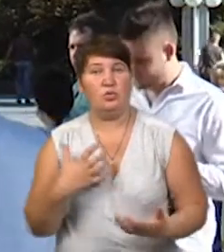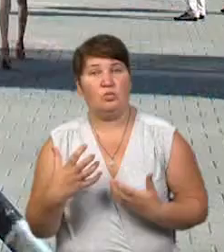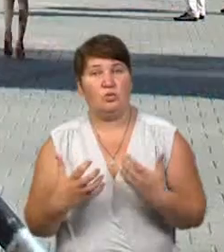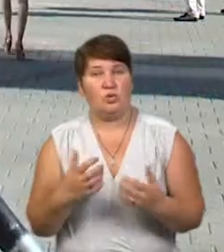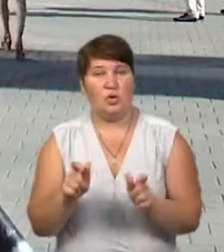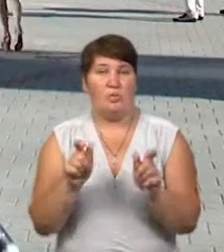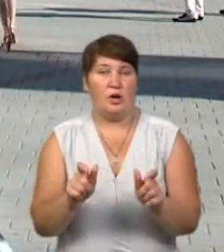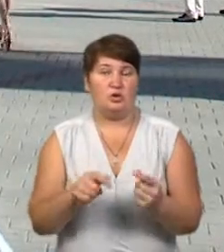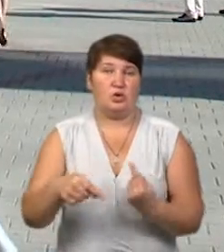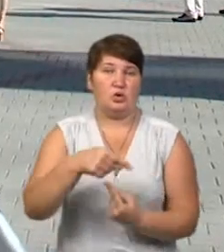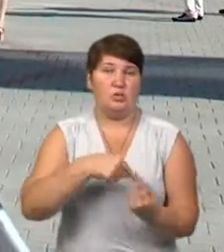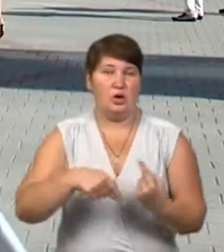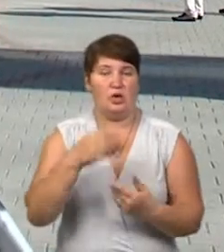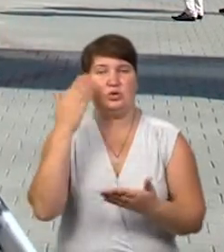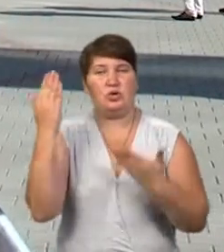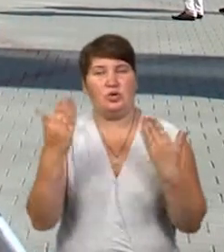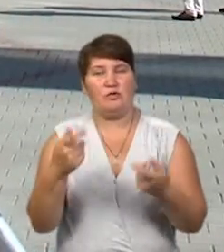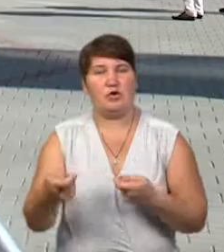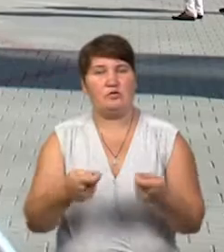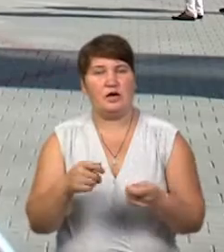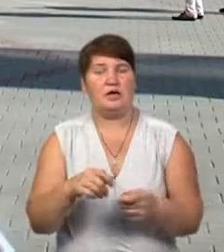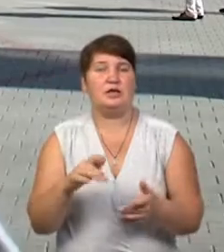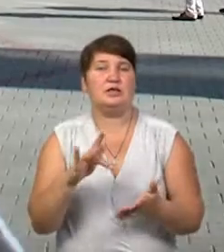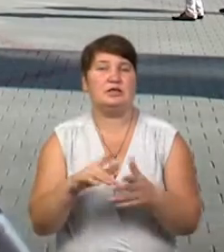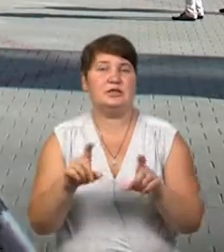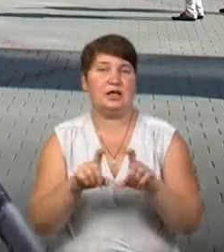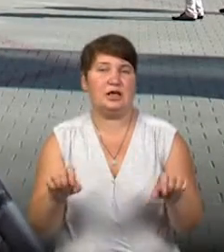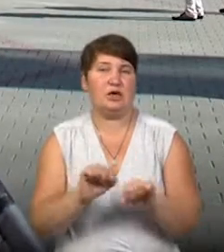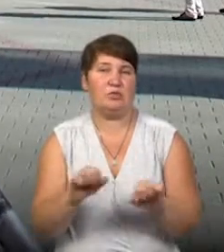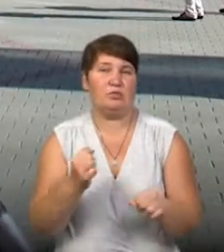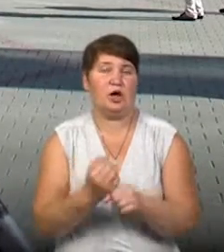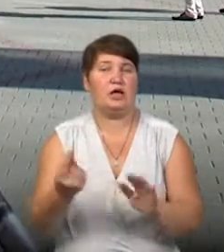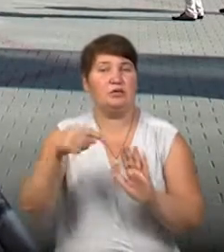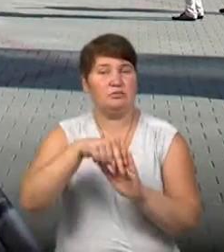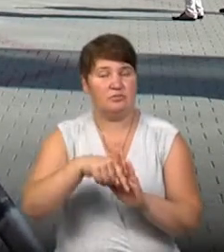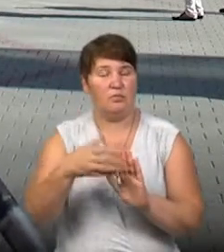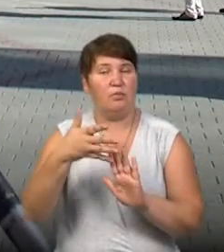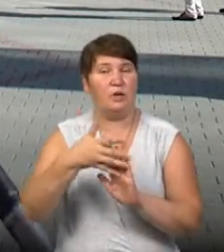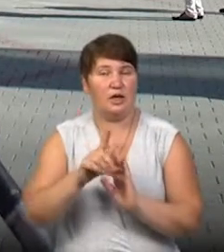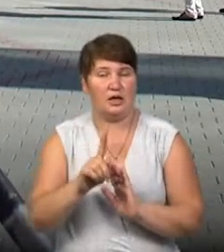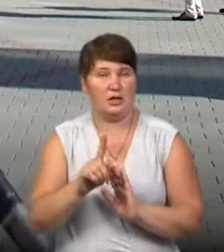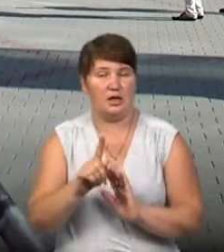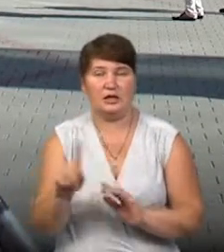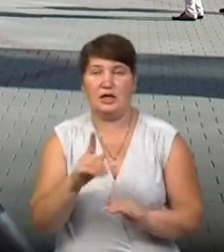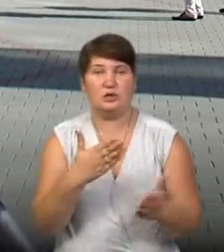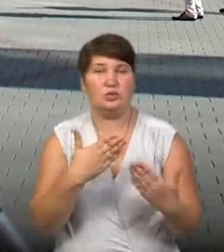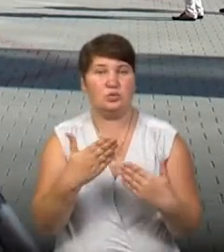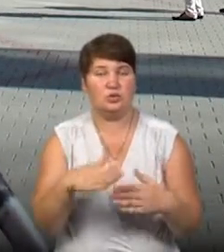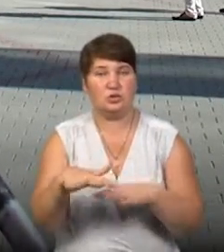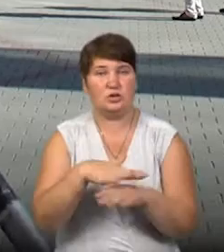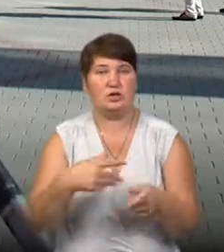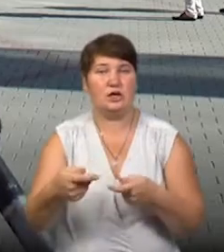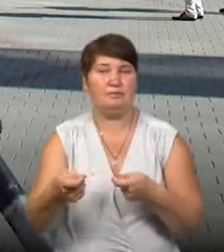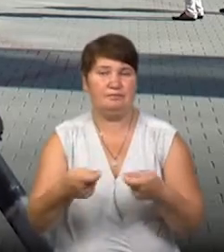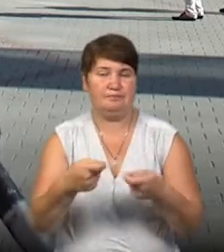бізнесу. Торгово-розважальні центри не можуть працювати, тобто є поняття торгово-розважальні. Це не стосується промислових